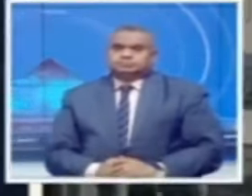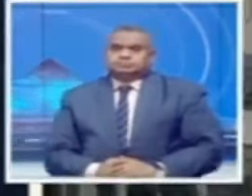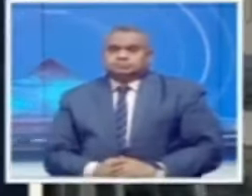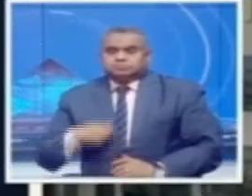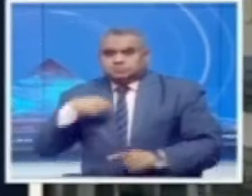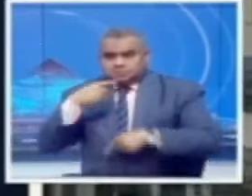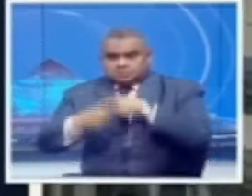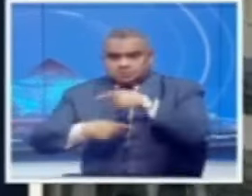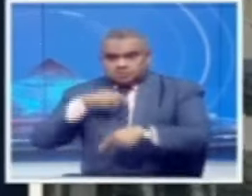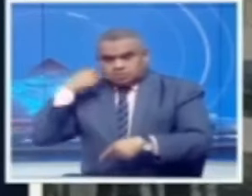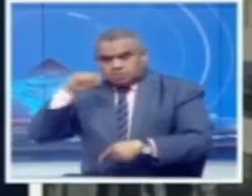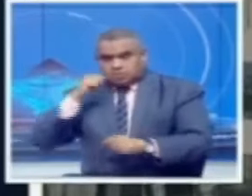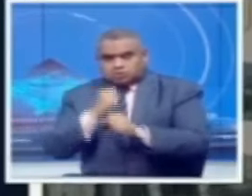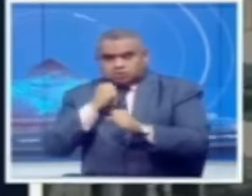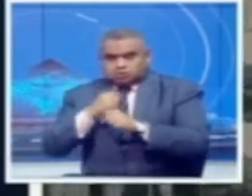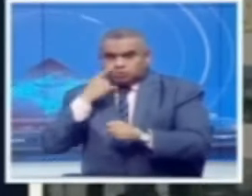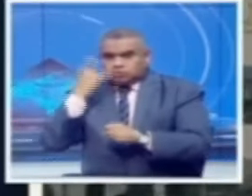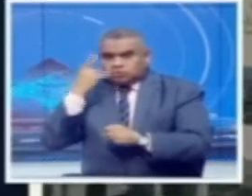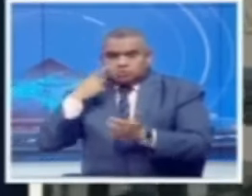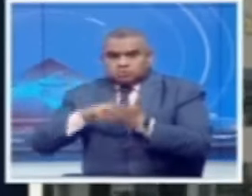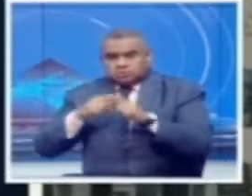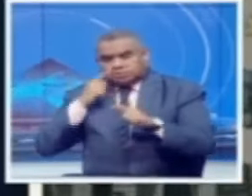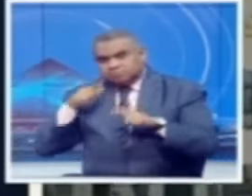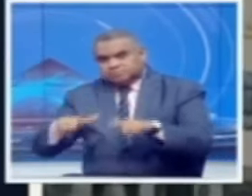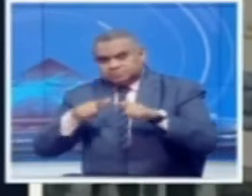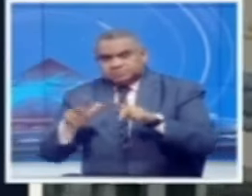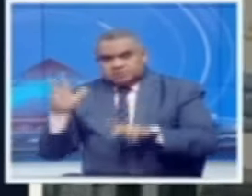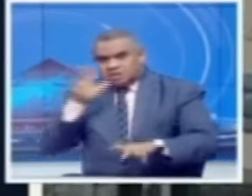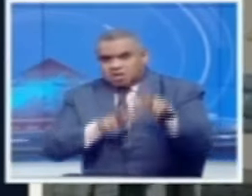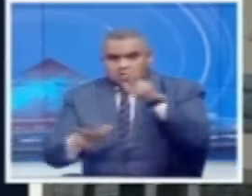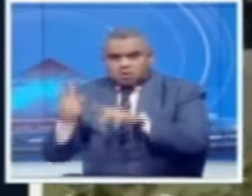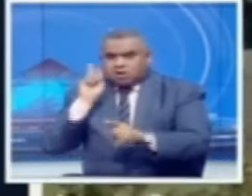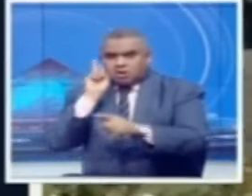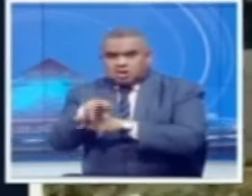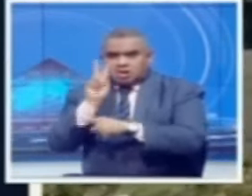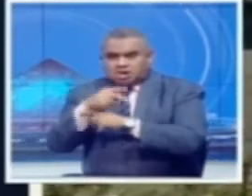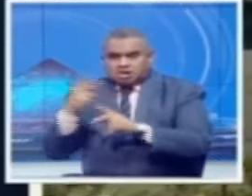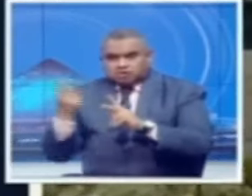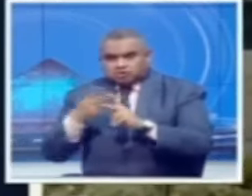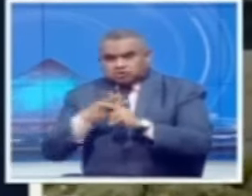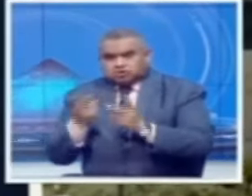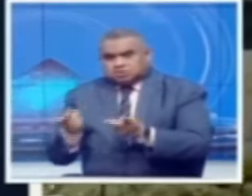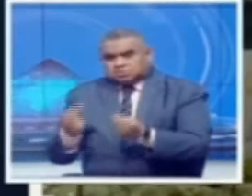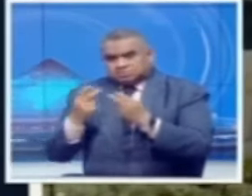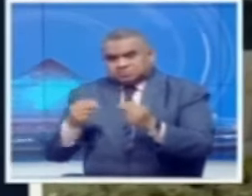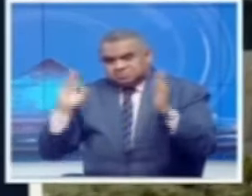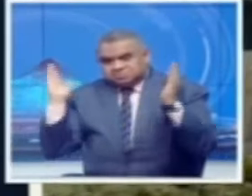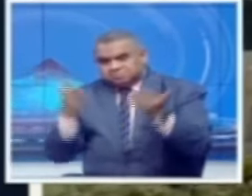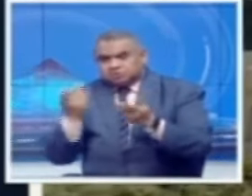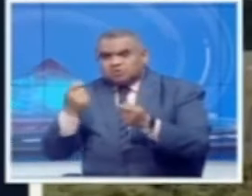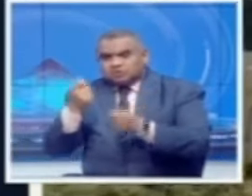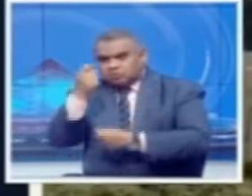في إطار مواصلة الجهود الأمنية لمكافحة جرائم النصب والاحتيال على المواطنين والإتجار غير المشروع في النقد